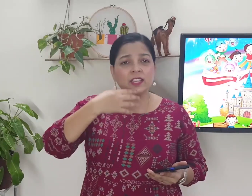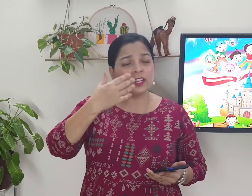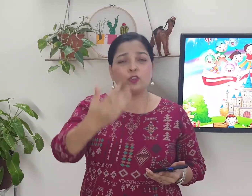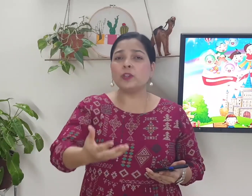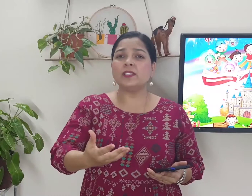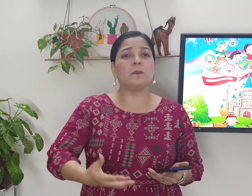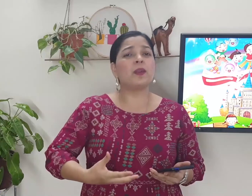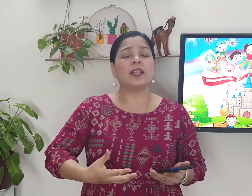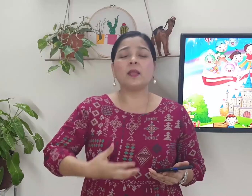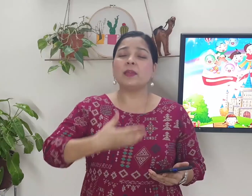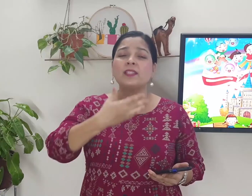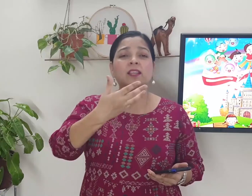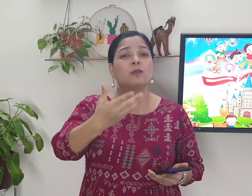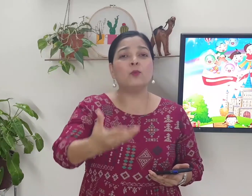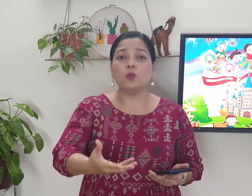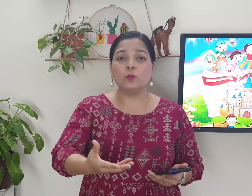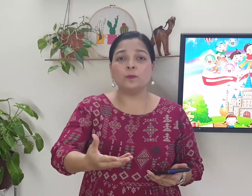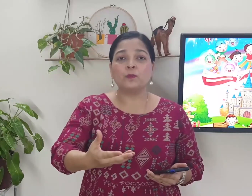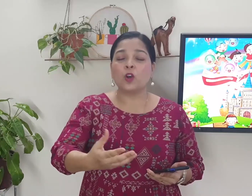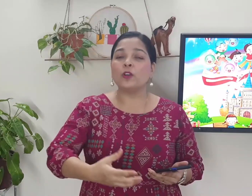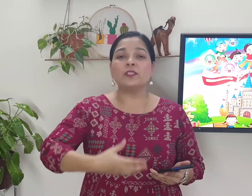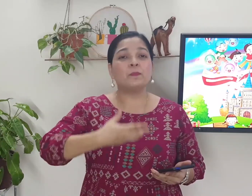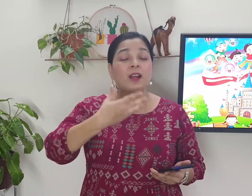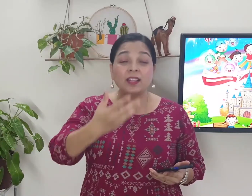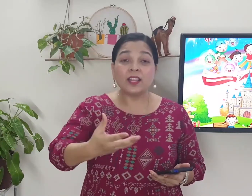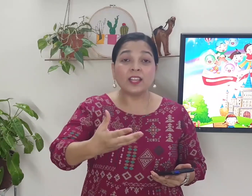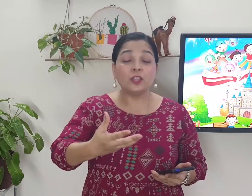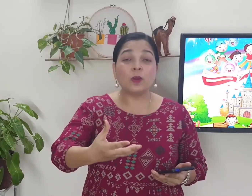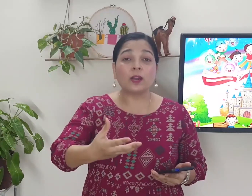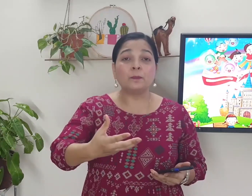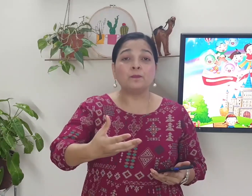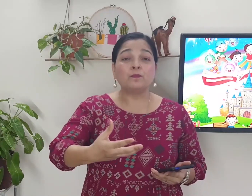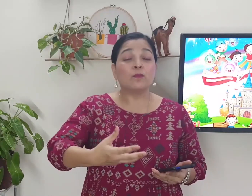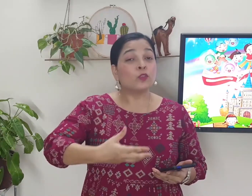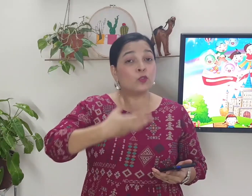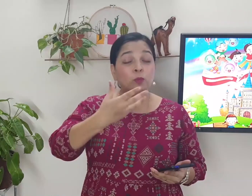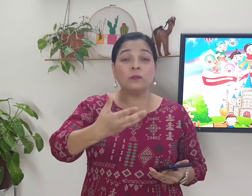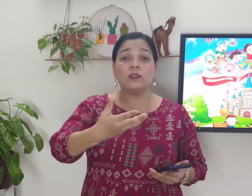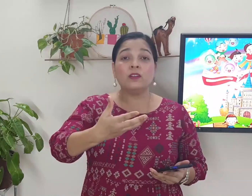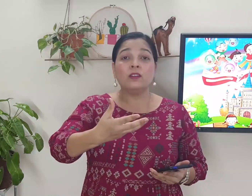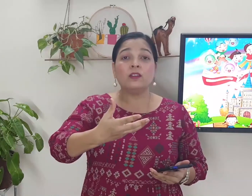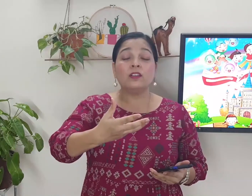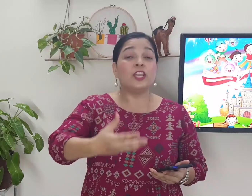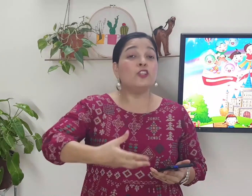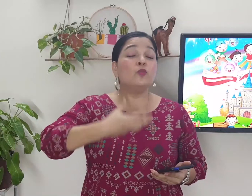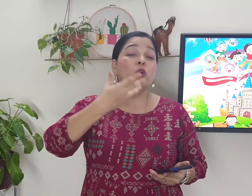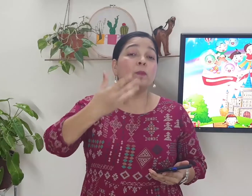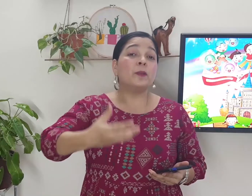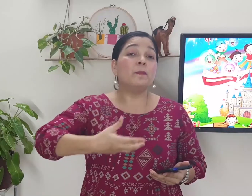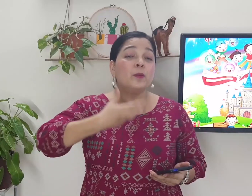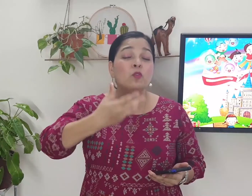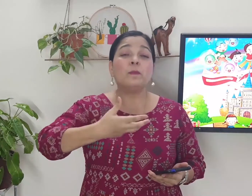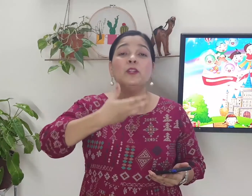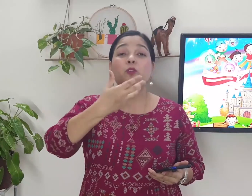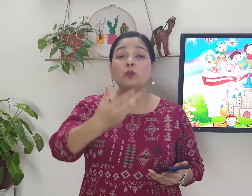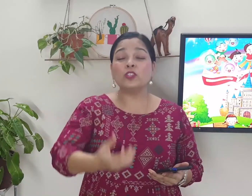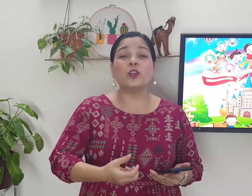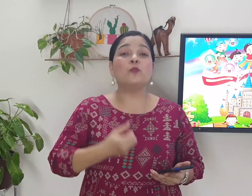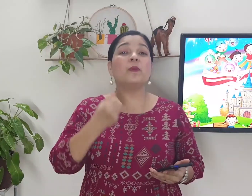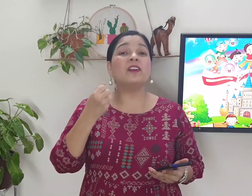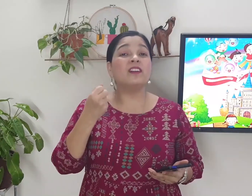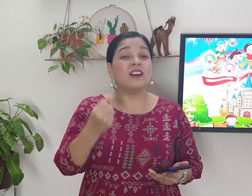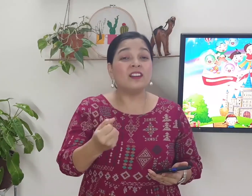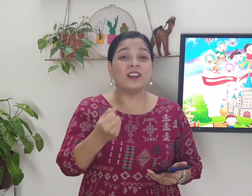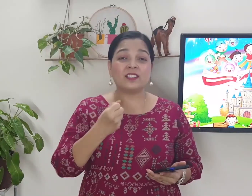तुम्ही त्यांना सांगू शकता की माझ्या मागे ही छोटीशी प्रार्थना करा. या प्रार्थनेद्वारा तुम्ही येशूला